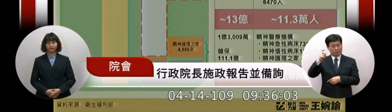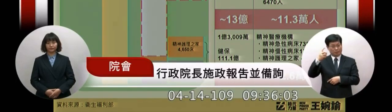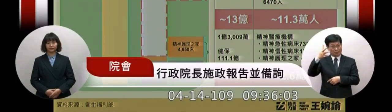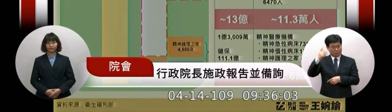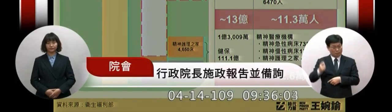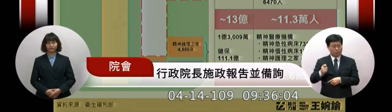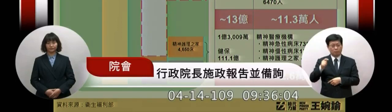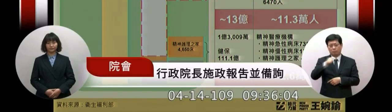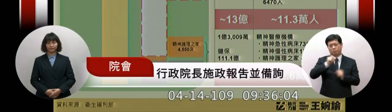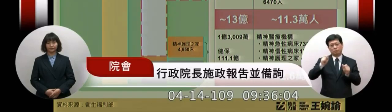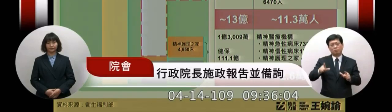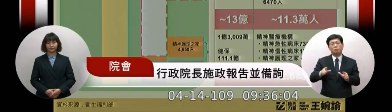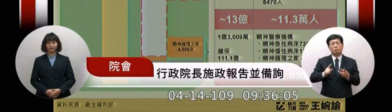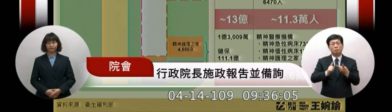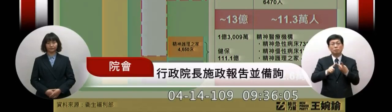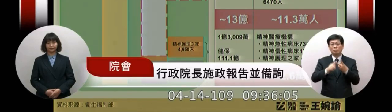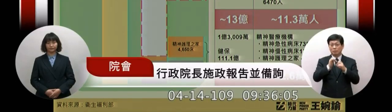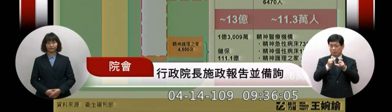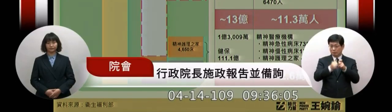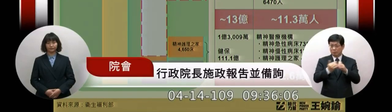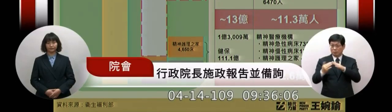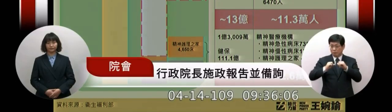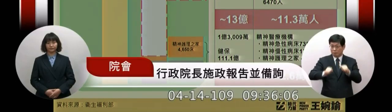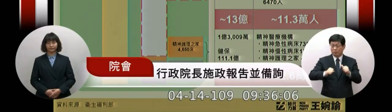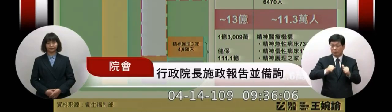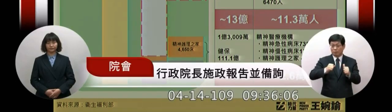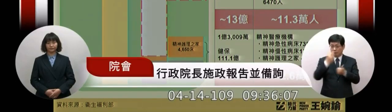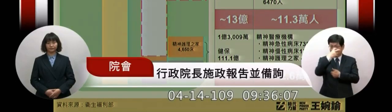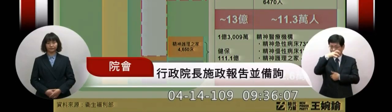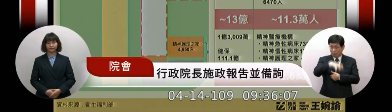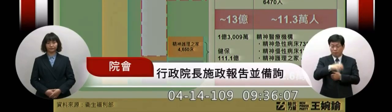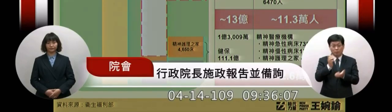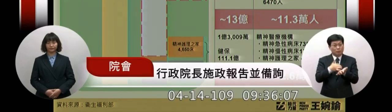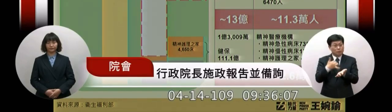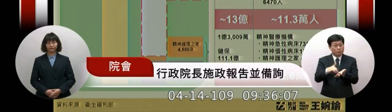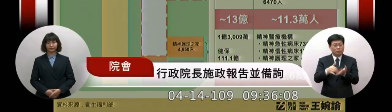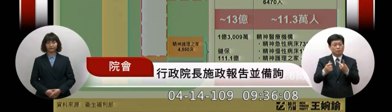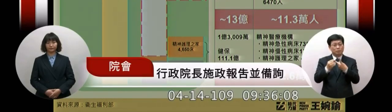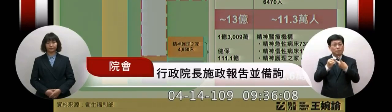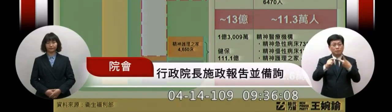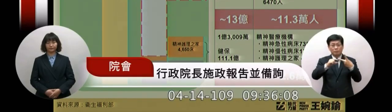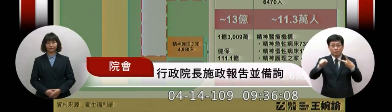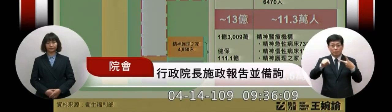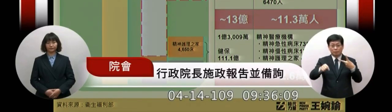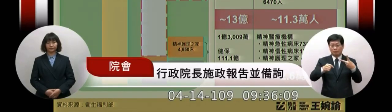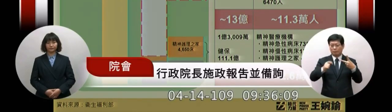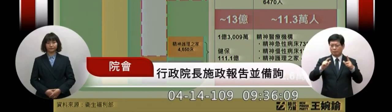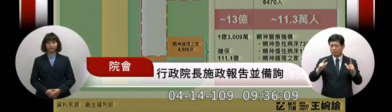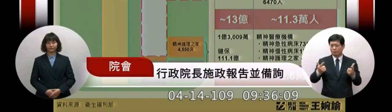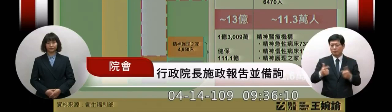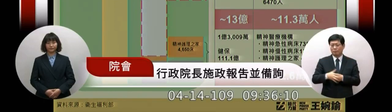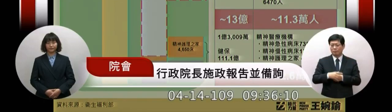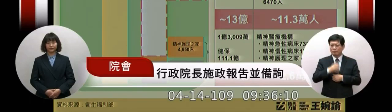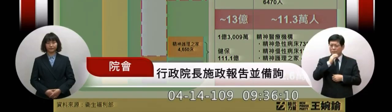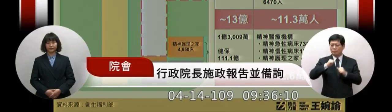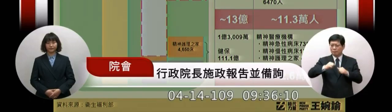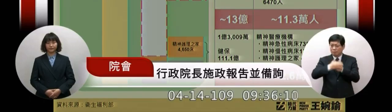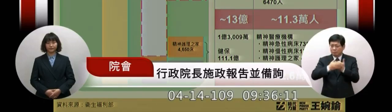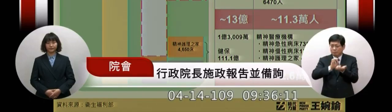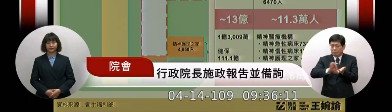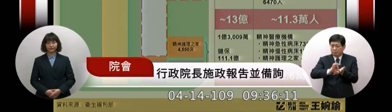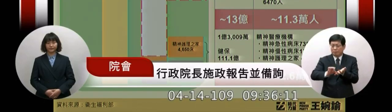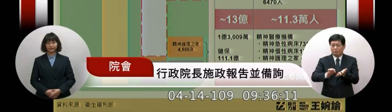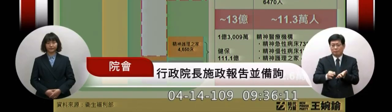113亿。那另外就是社区精神复健机构的预算，就是其中的第二项，看得到是大约在健保的费用大约